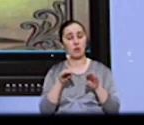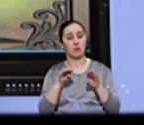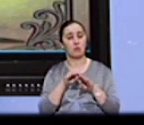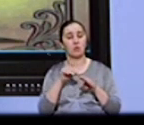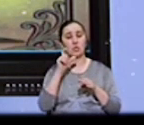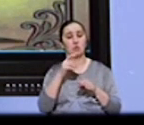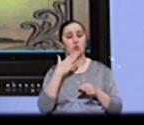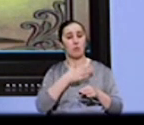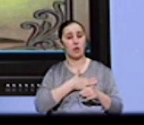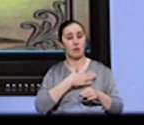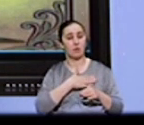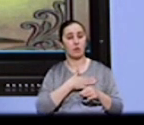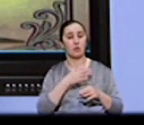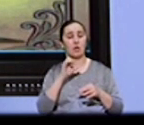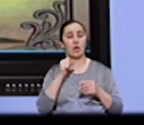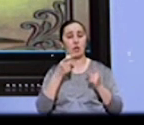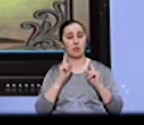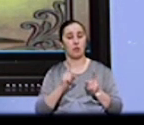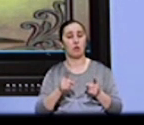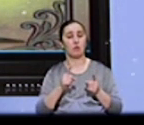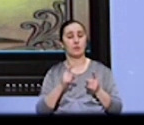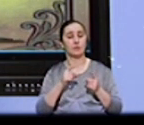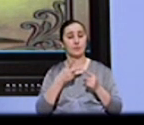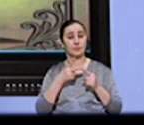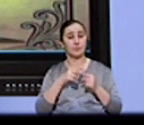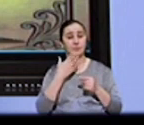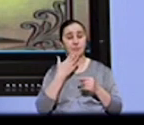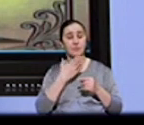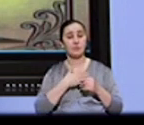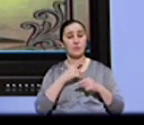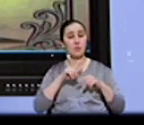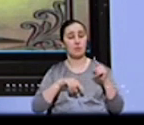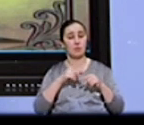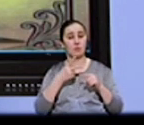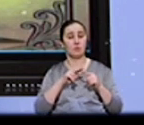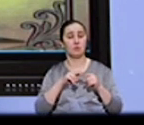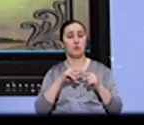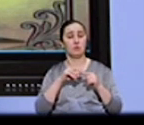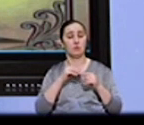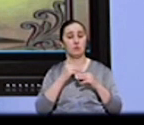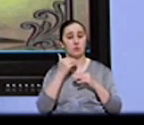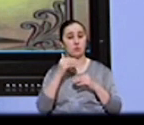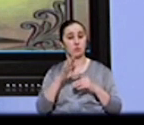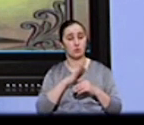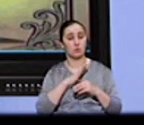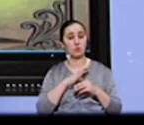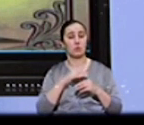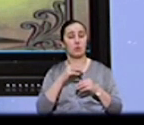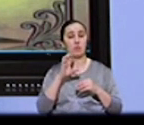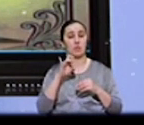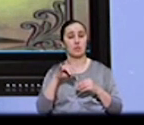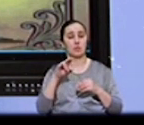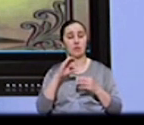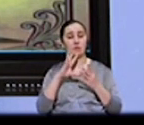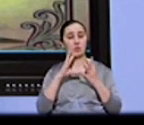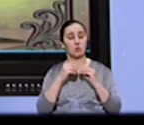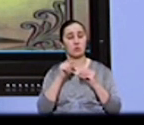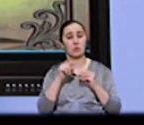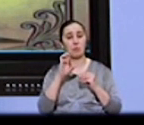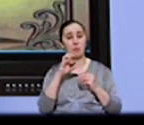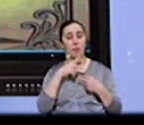tenglik, insonparvarlik, adolat va vatanparvarlik g'oyalari ilgari suriladi. Berdaq